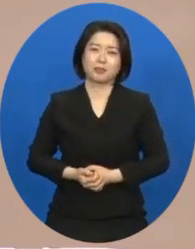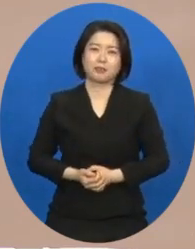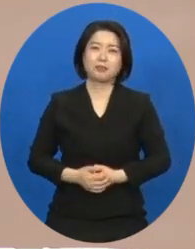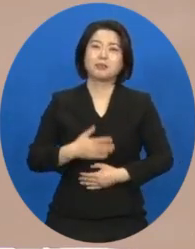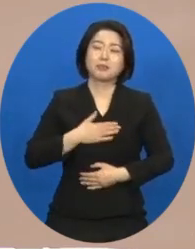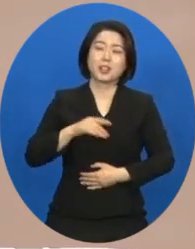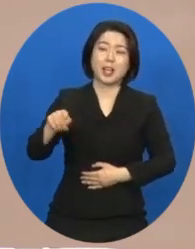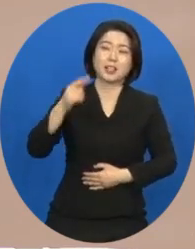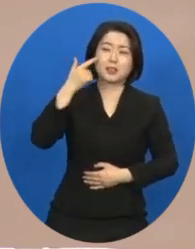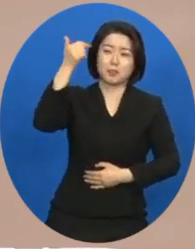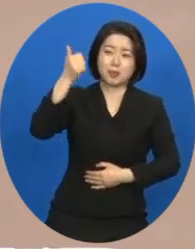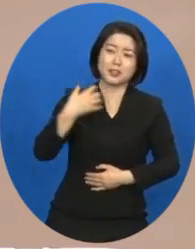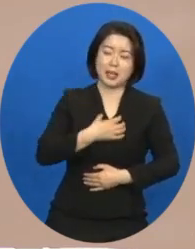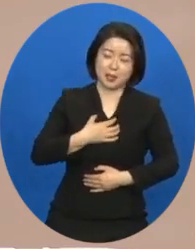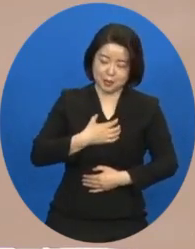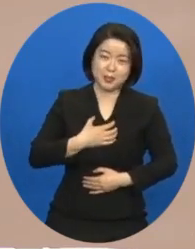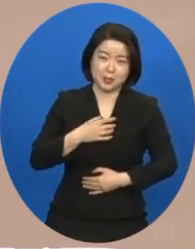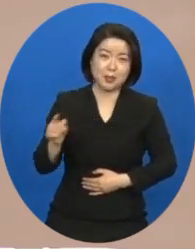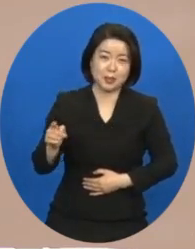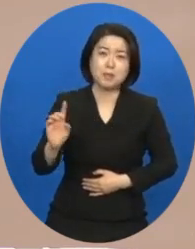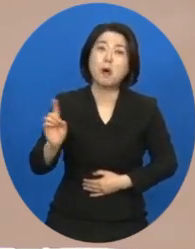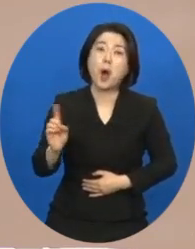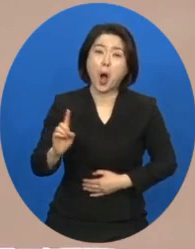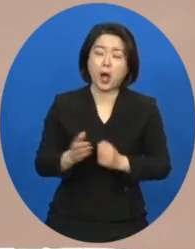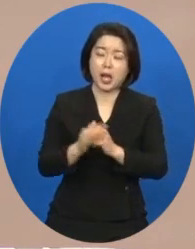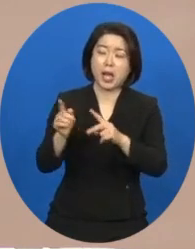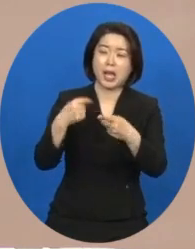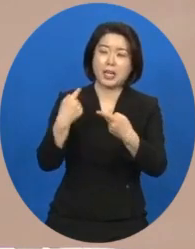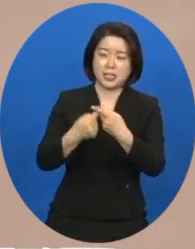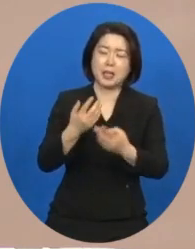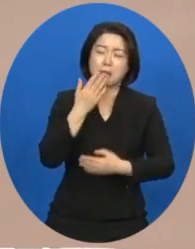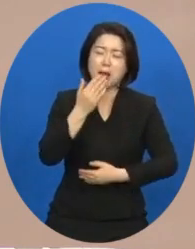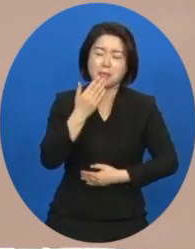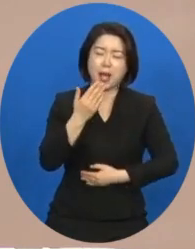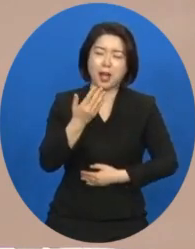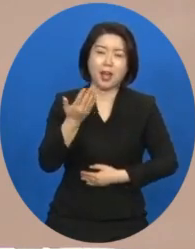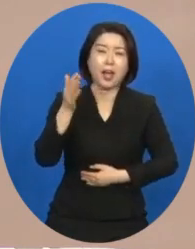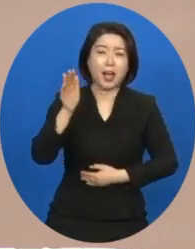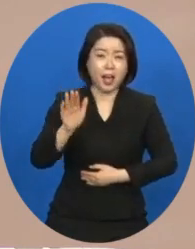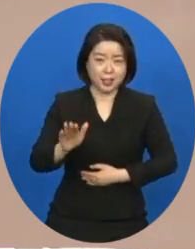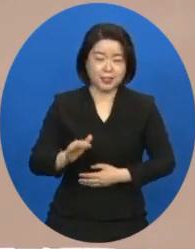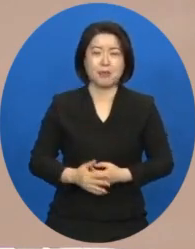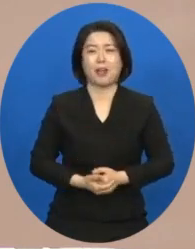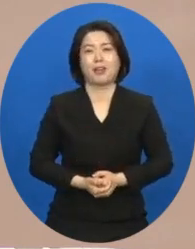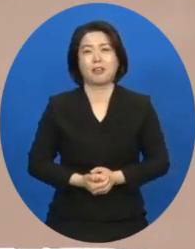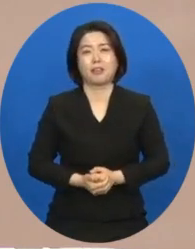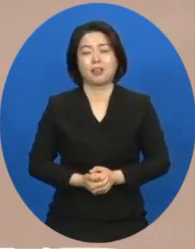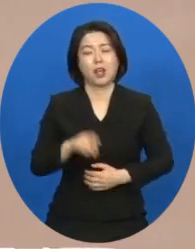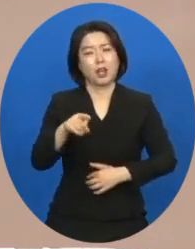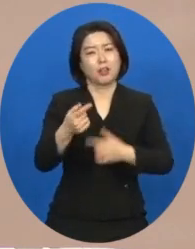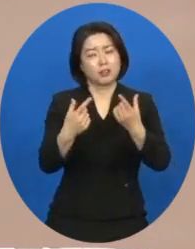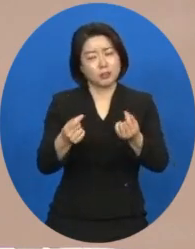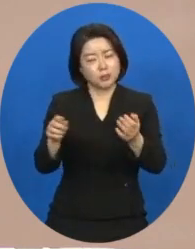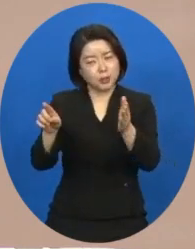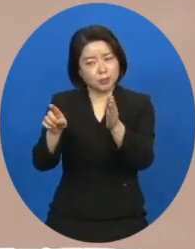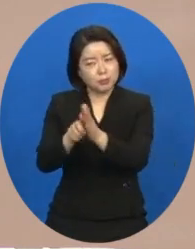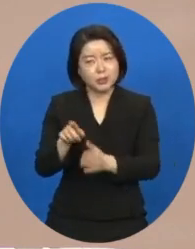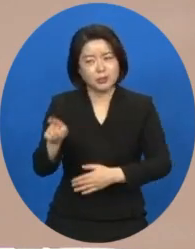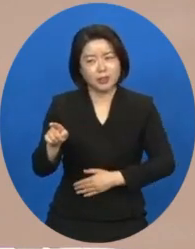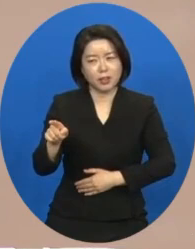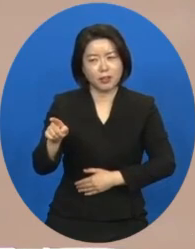제가 그 목사님의 걱정이 이해가 안 되는 건 아니지만 그렇게 믿는 것이